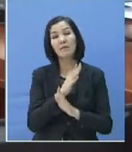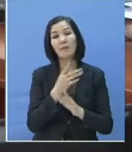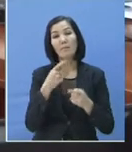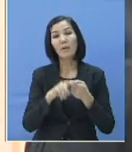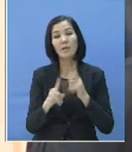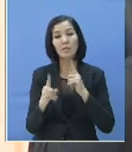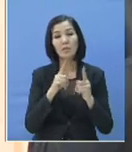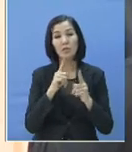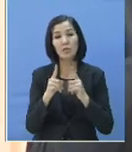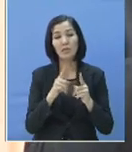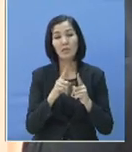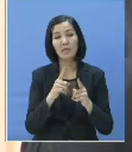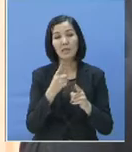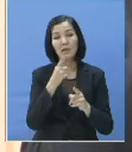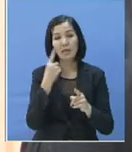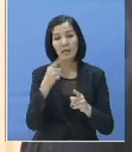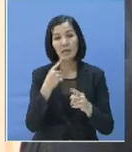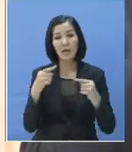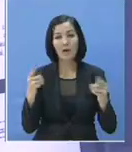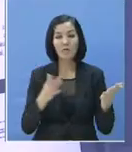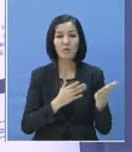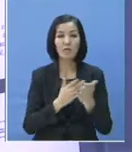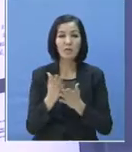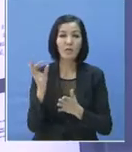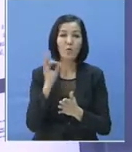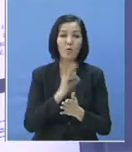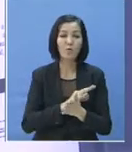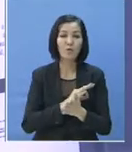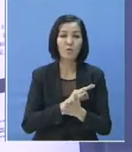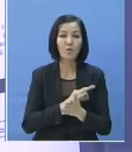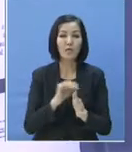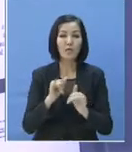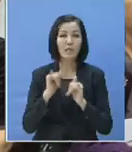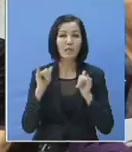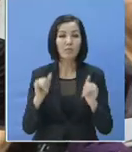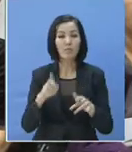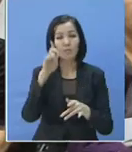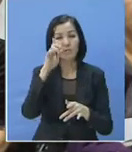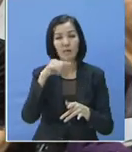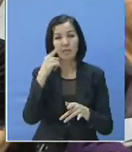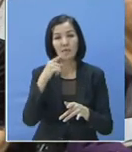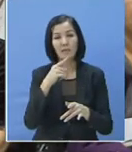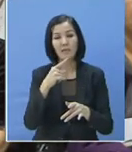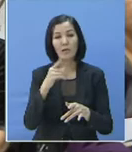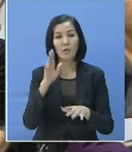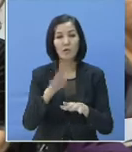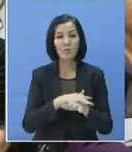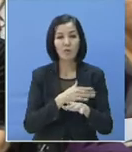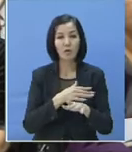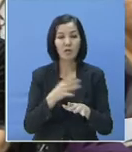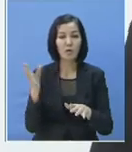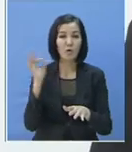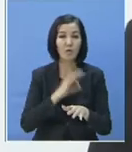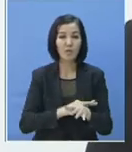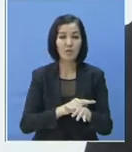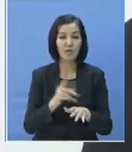өтті. Қатысушылар тілдің әртүрлі саладағы жұмсалымдық қызметіне, тілдің дамуы, мемлекеттік тілдің өміршеңдігі, қолданысы,